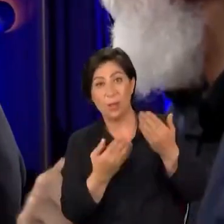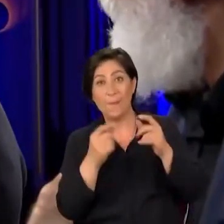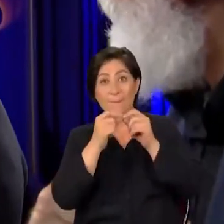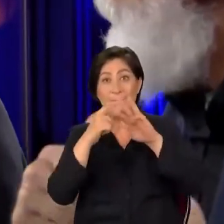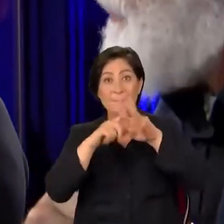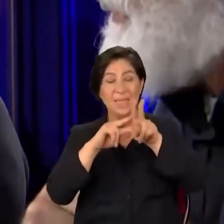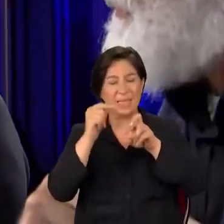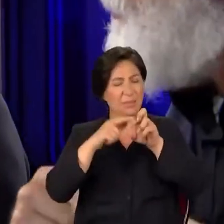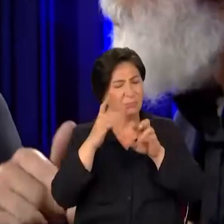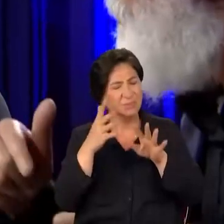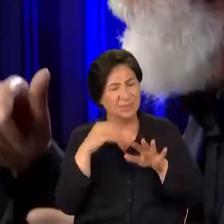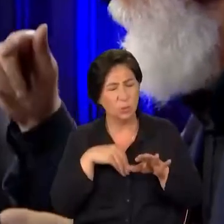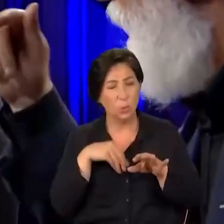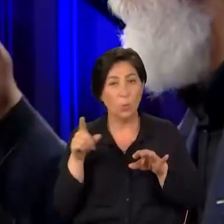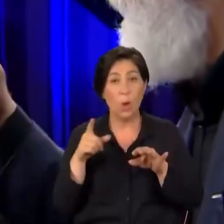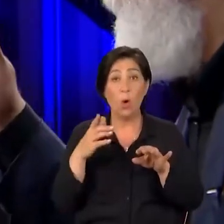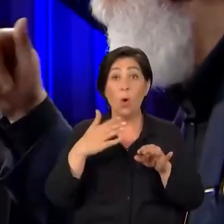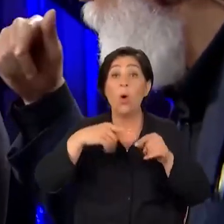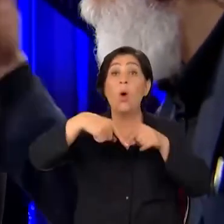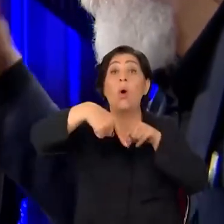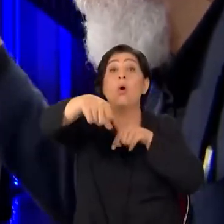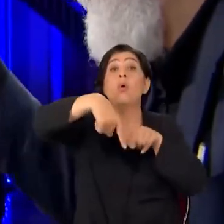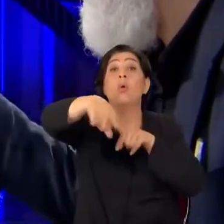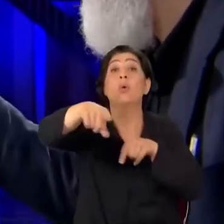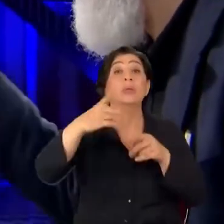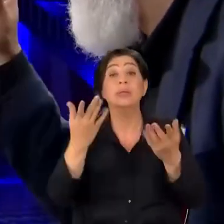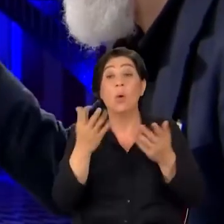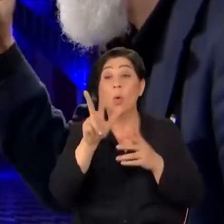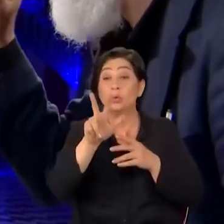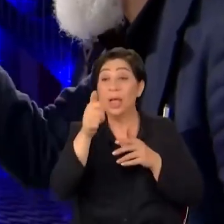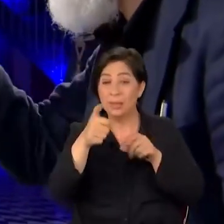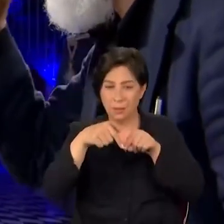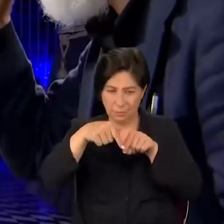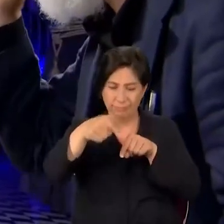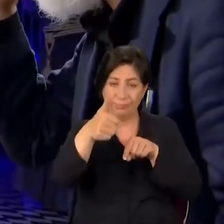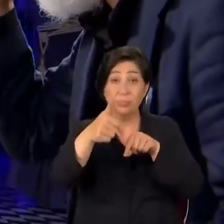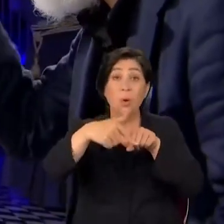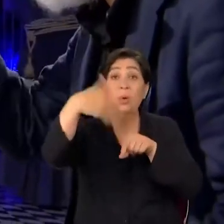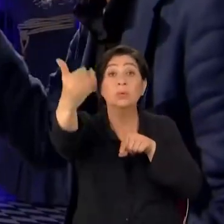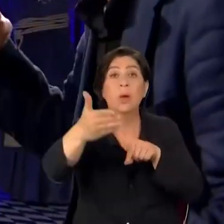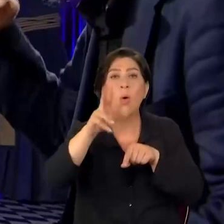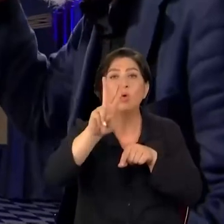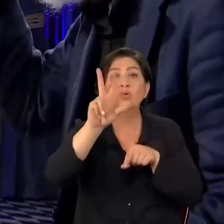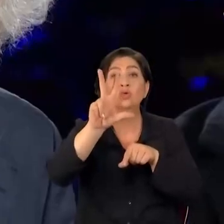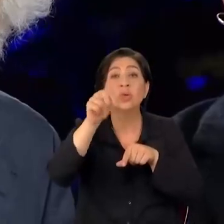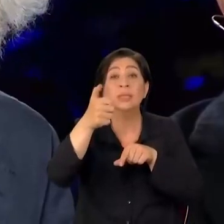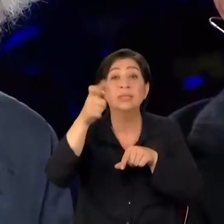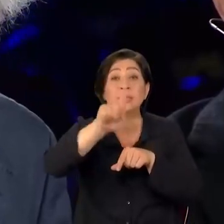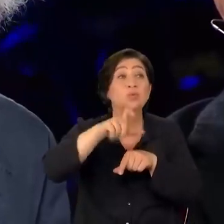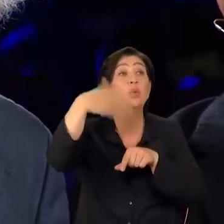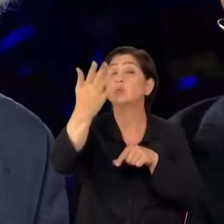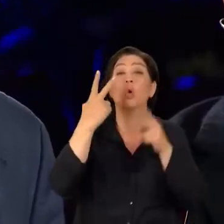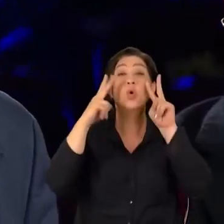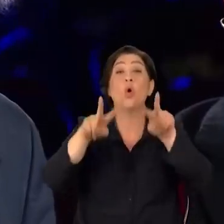arkadaşlar söylediler, Bekir Bey'di sanıyorum, yani önünü göremiyor insanlar artık, 36 aylık bir gelecek programı